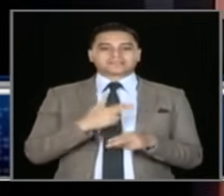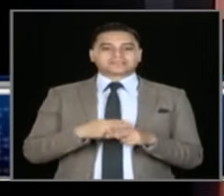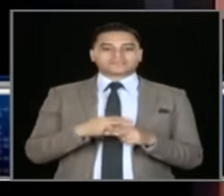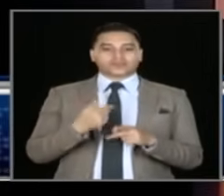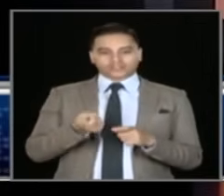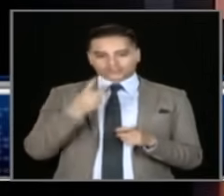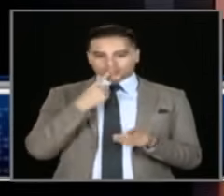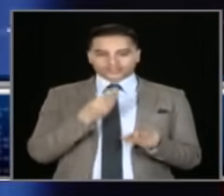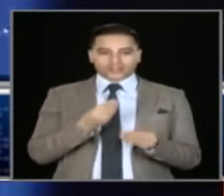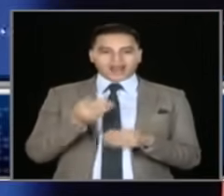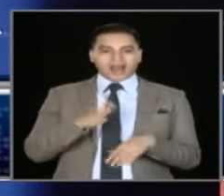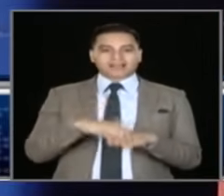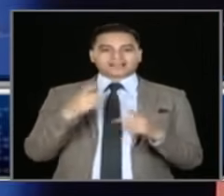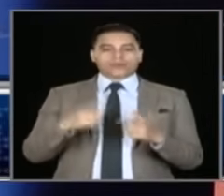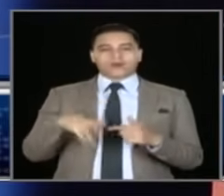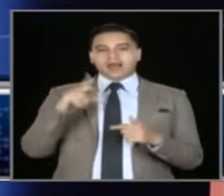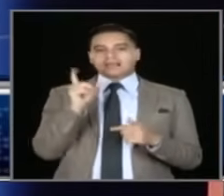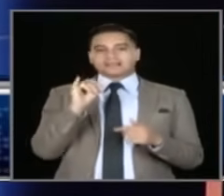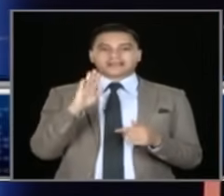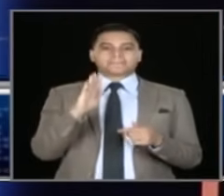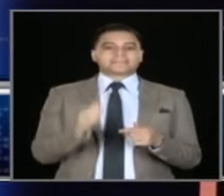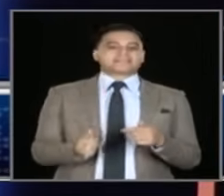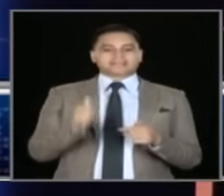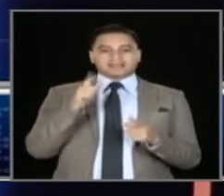شاعر نمساوي